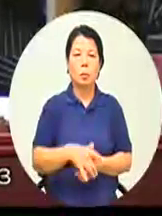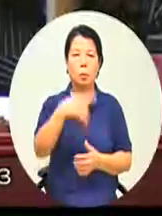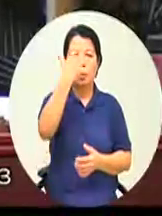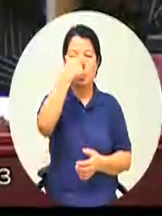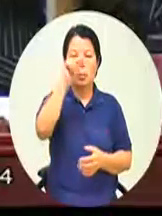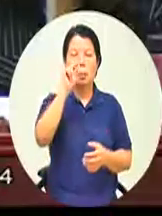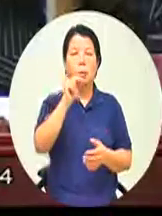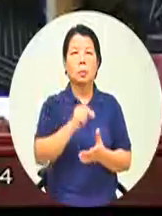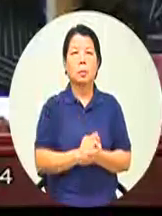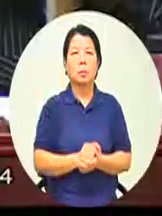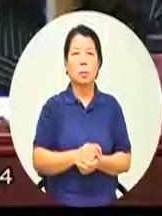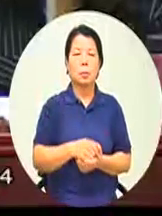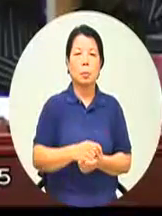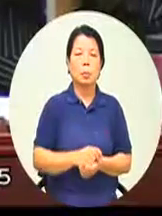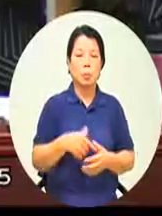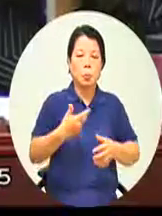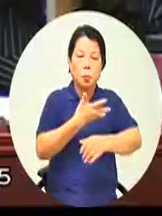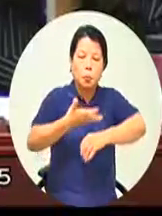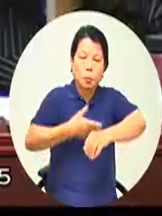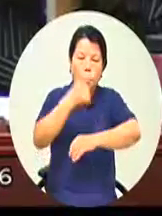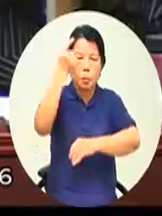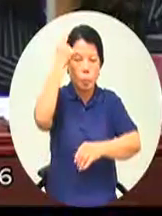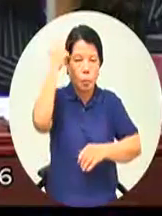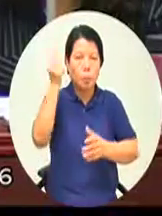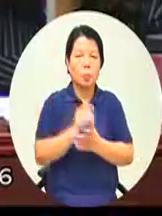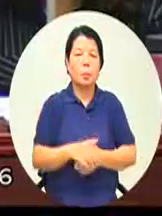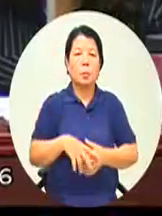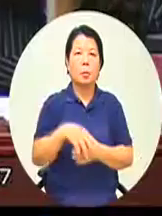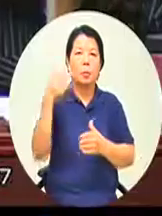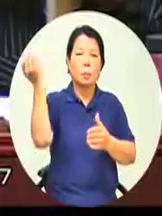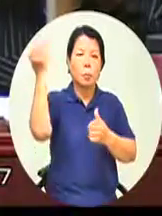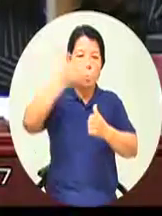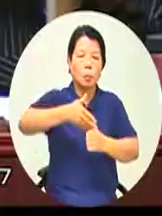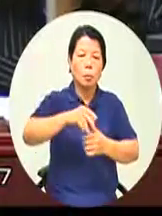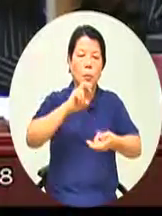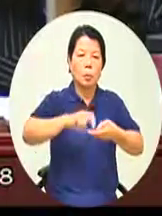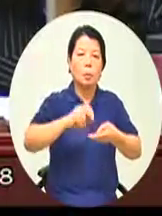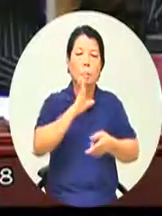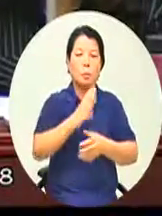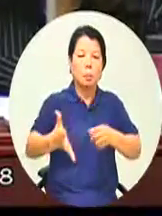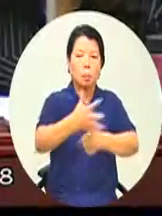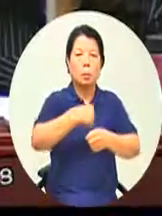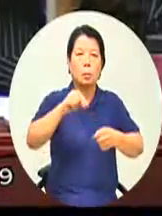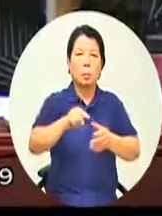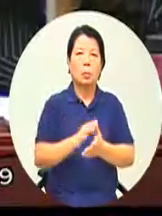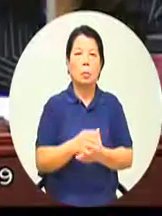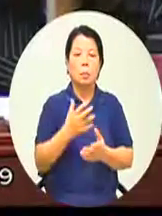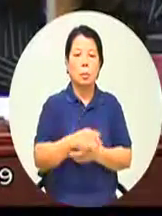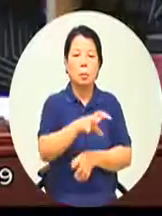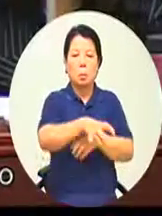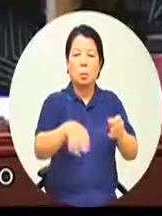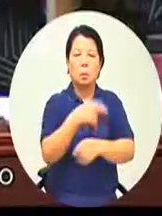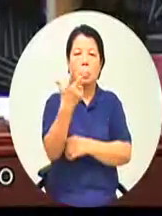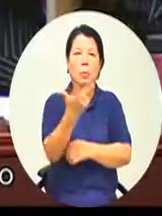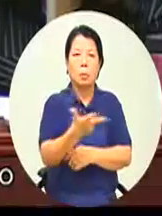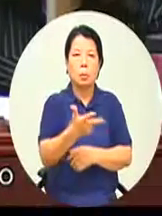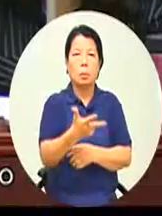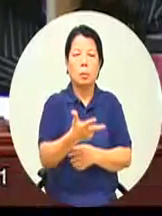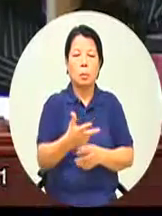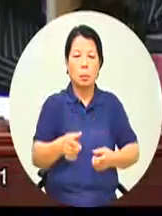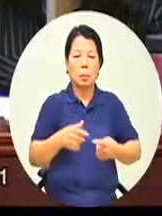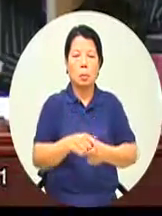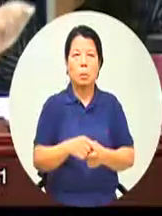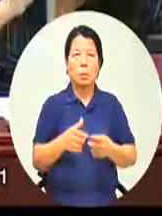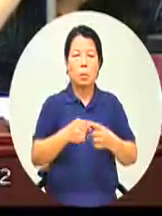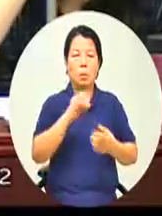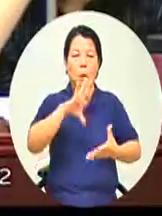个遗址哦。凤鼻头遗址其实是全国的七处的国定遗址啊，所以它的主管单位其